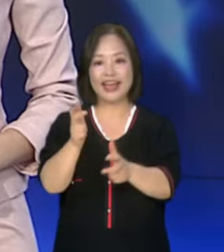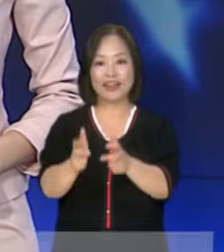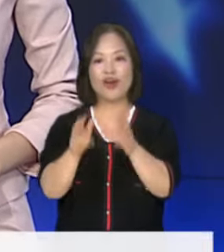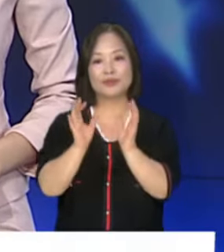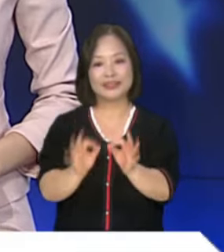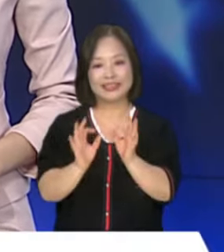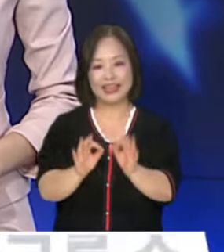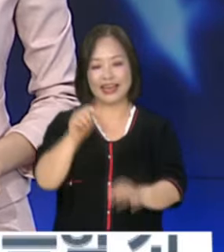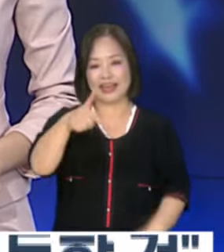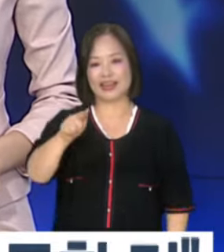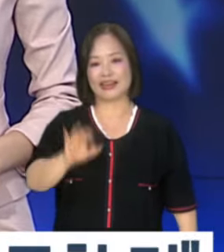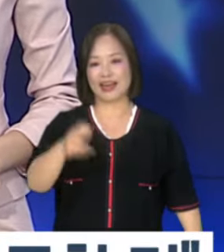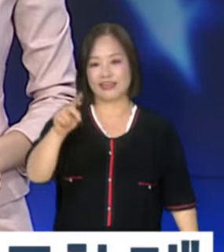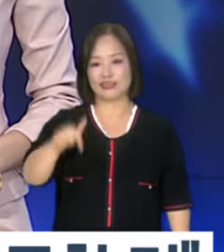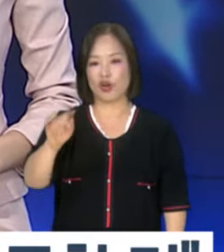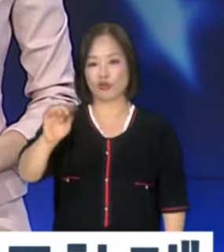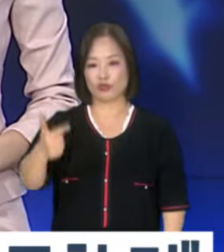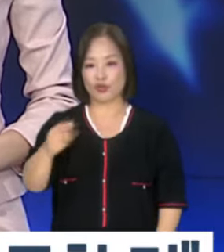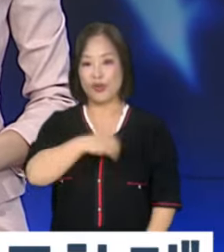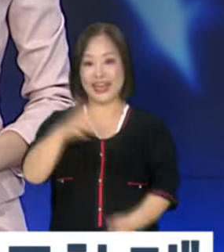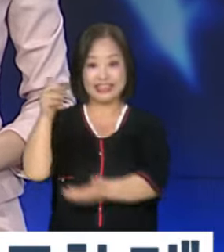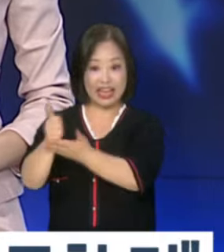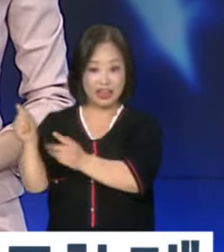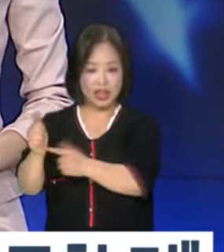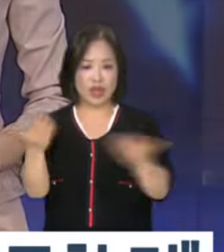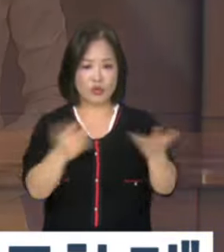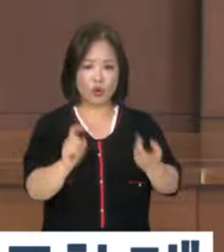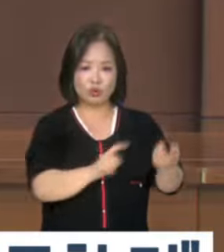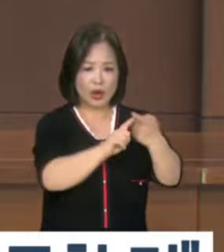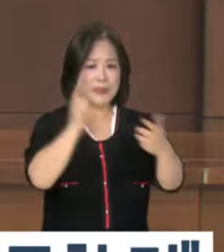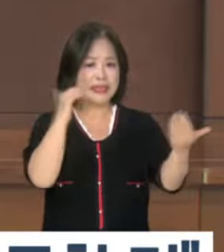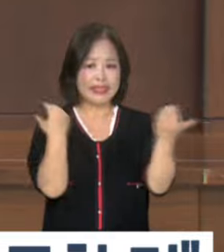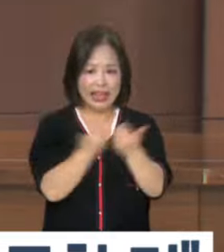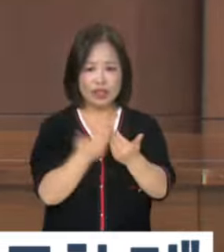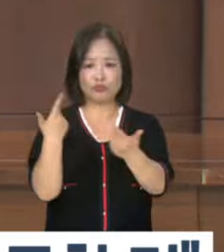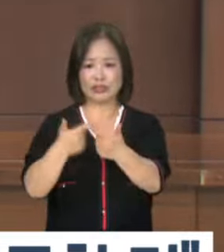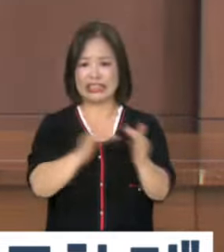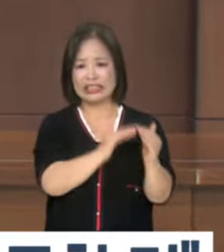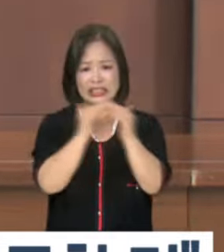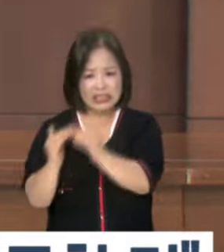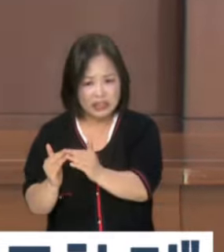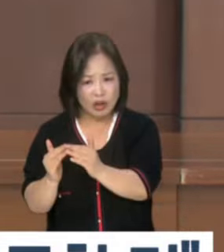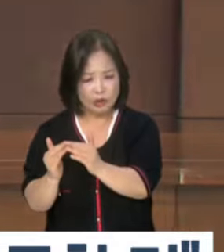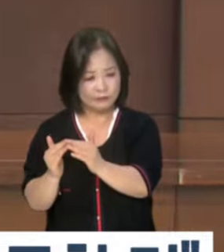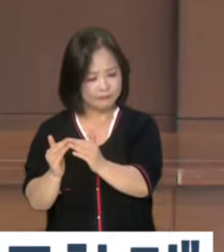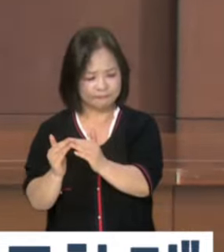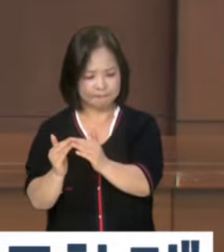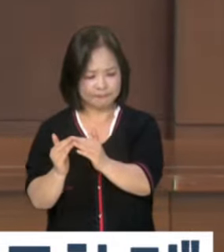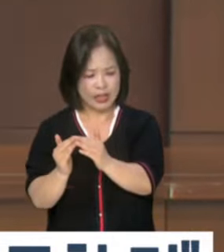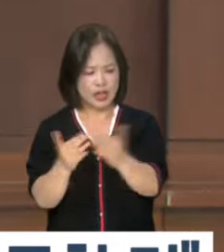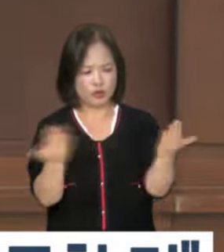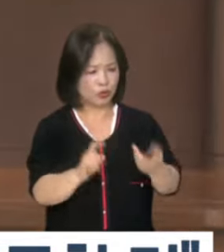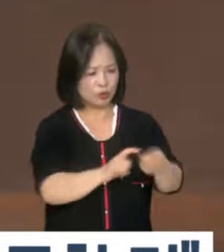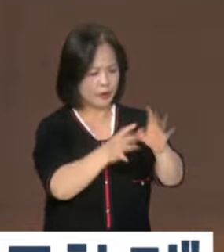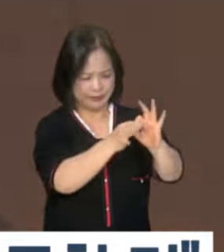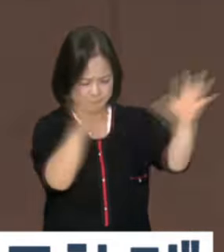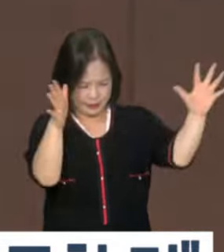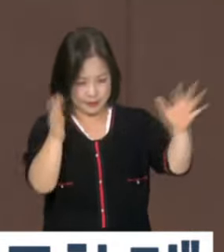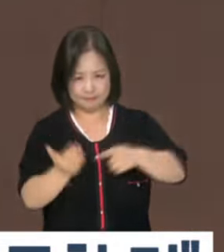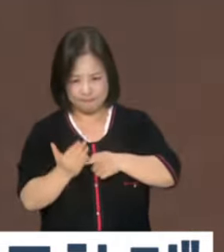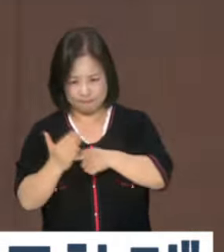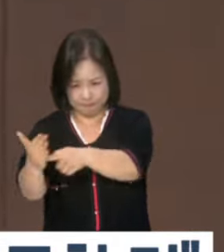강석훈 산업은행 회장이 노조가 반대하는 본점의 부산 이전을 계속해서 추진하겠다는 입장을 밝혔습니다